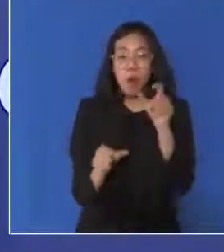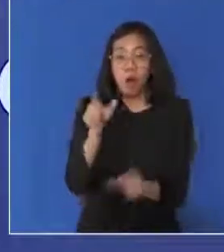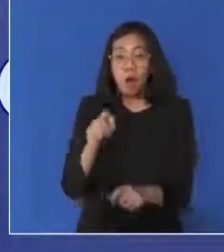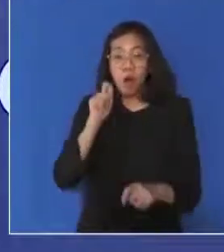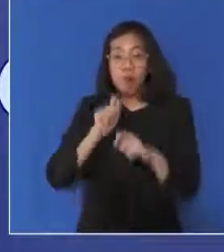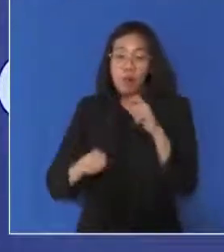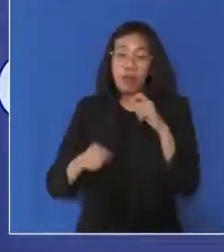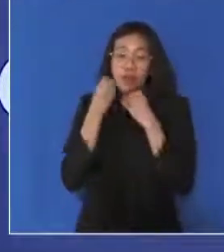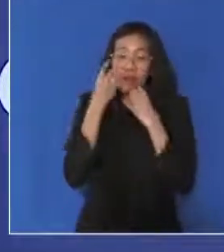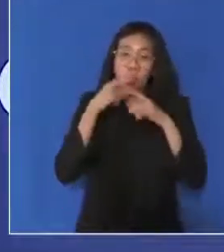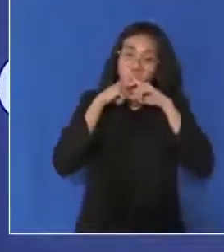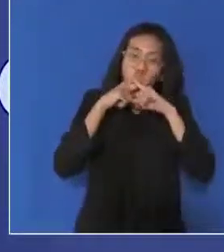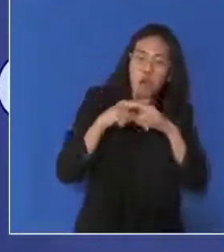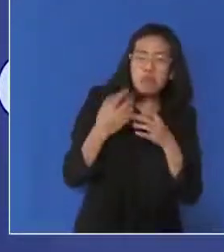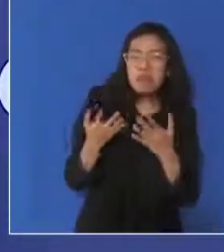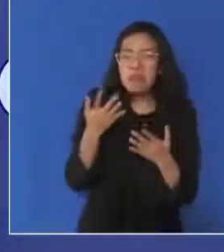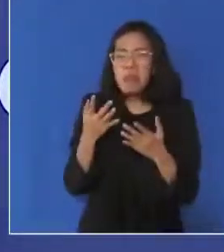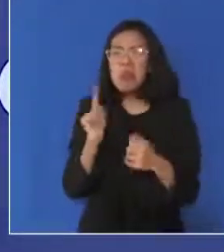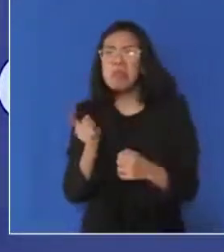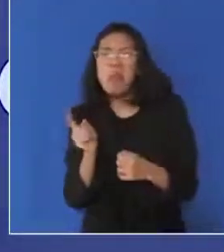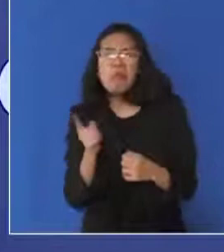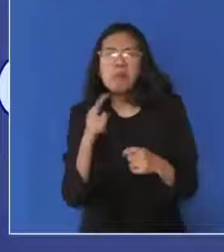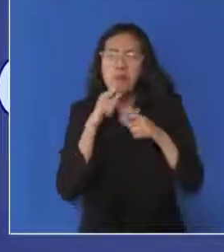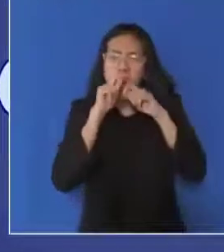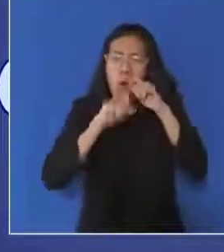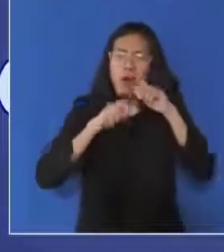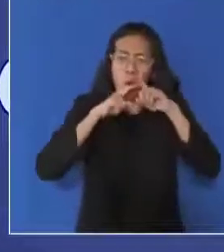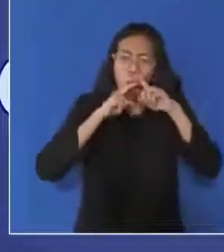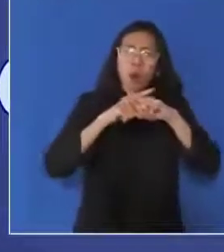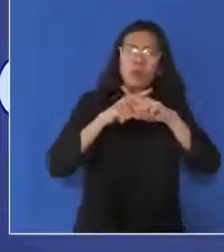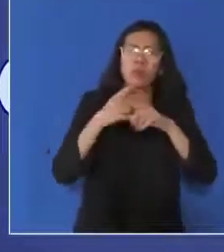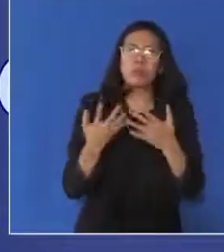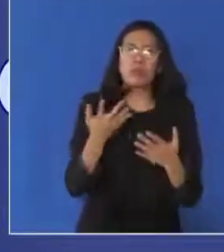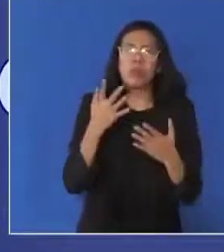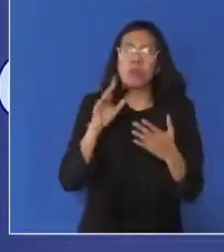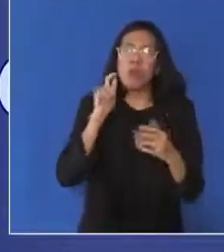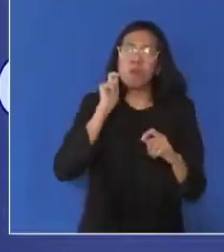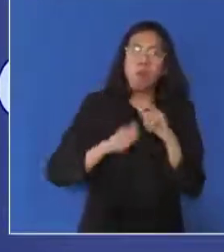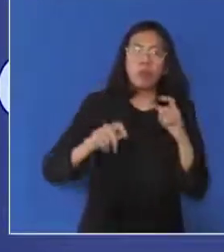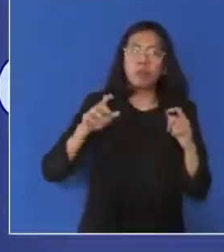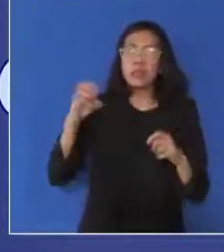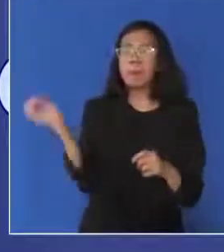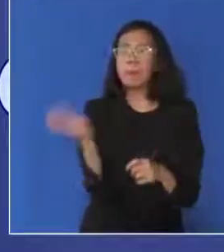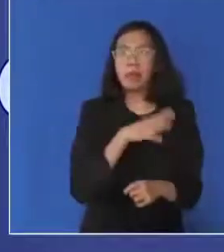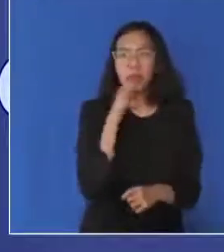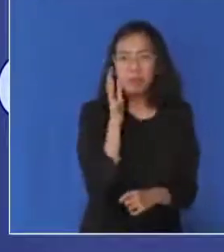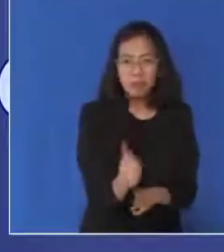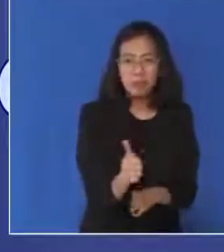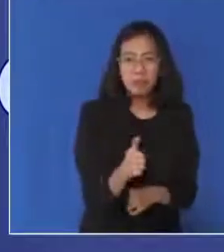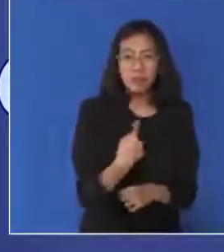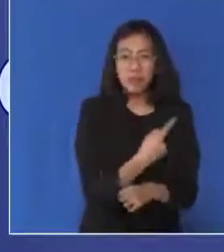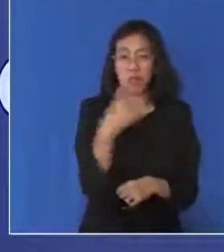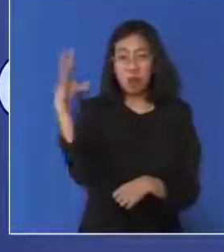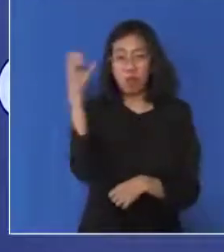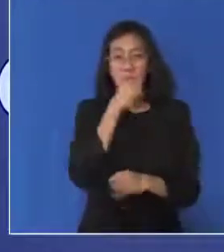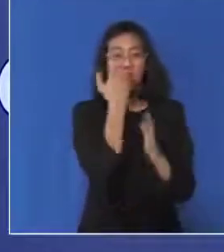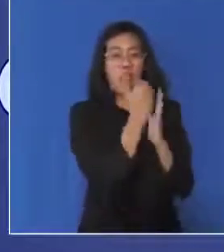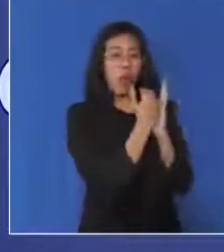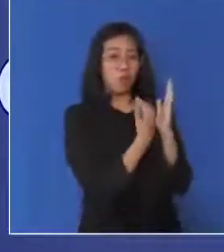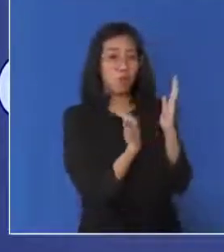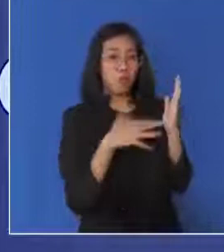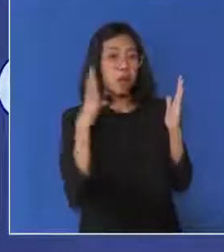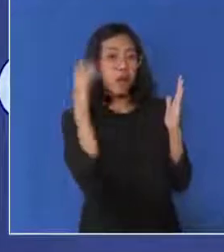ini apapun motivasi mereka letak belakang mereka ini mereka semakin canggih dalam membuat hoax karena kita sudah tahu rules nya